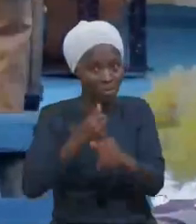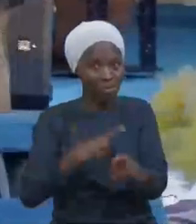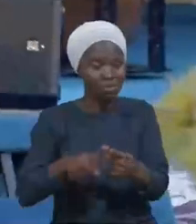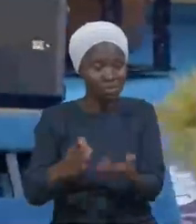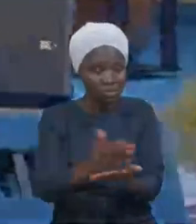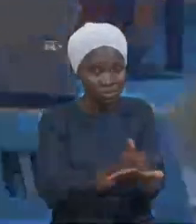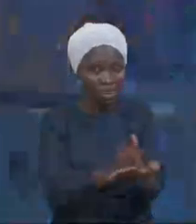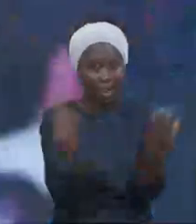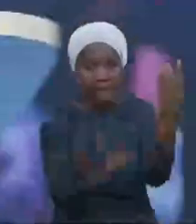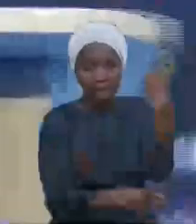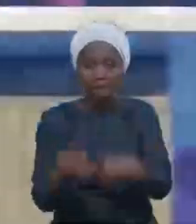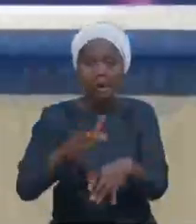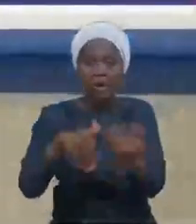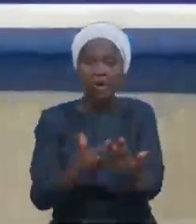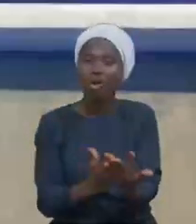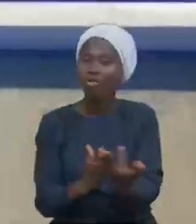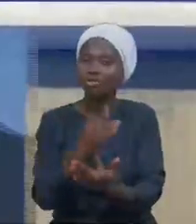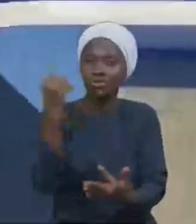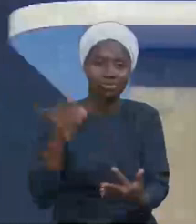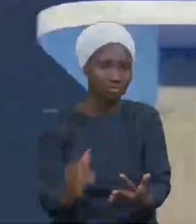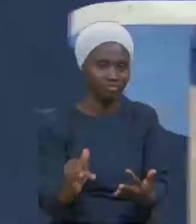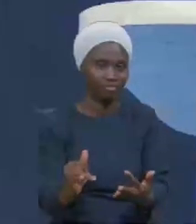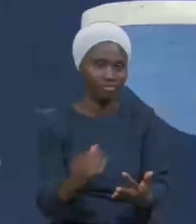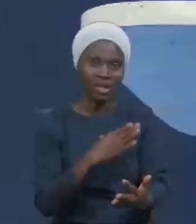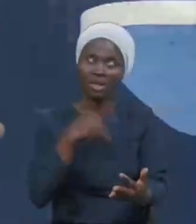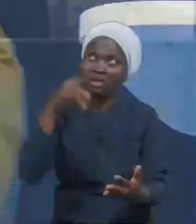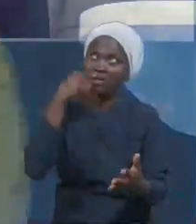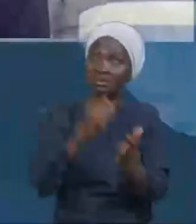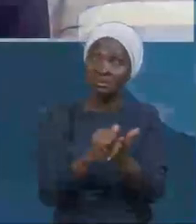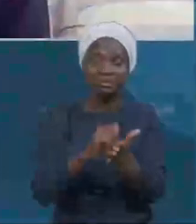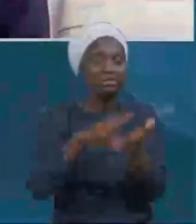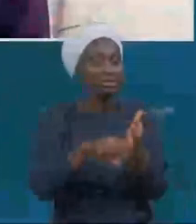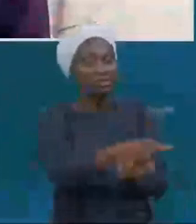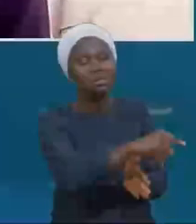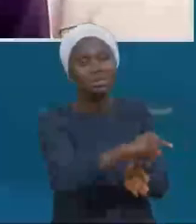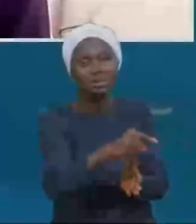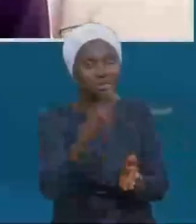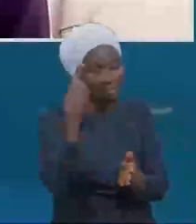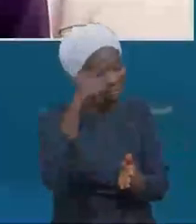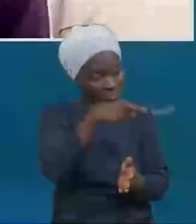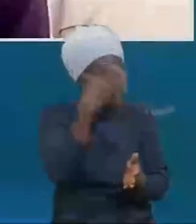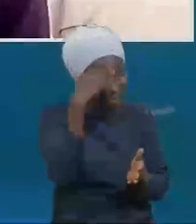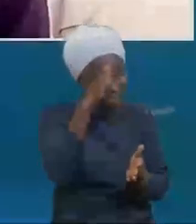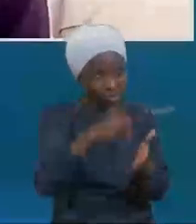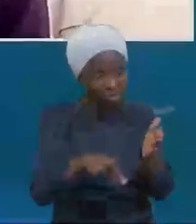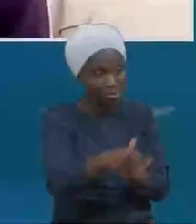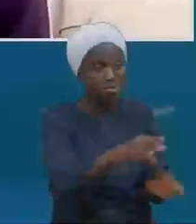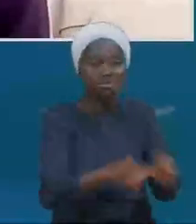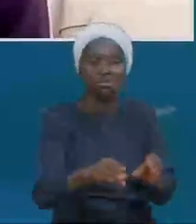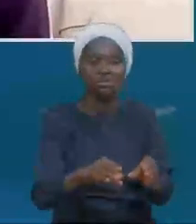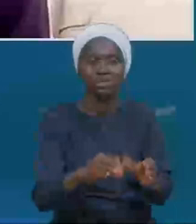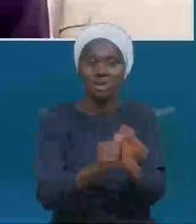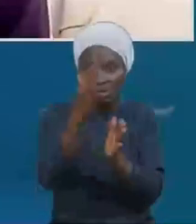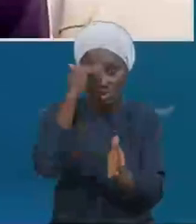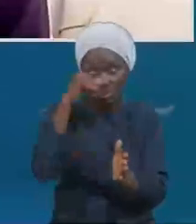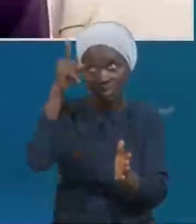dit, pardonne-les, car ils ne savent pas ce qu'ils font. C'est pourquoi il dit maintenant que